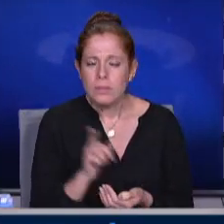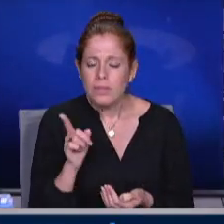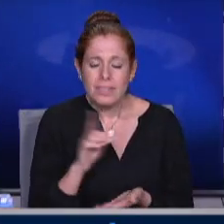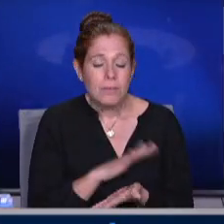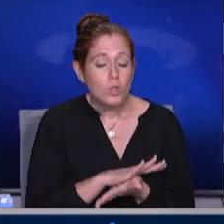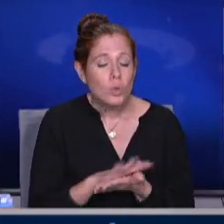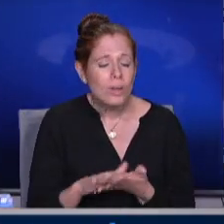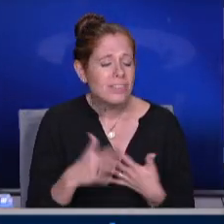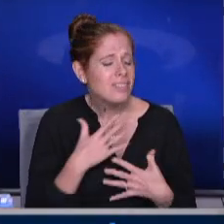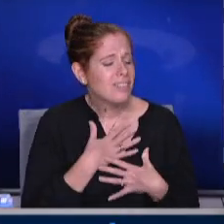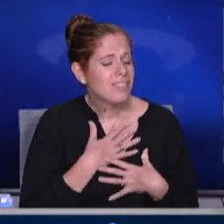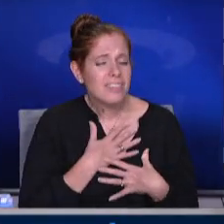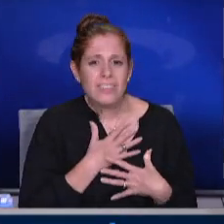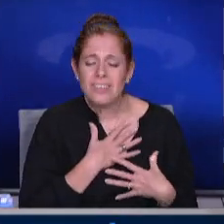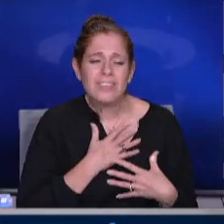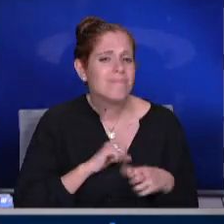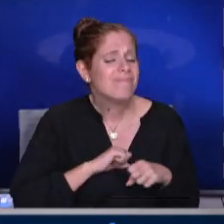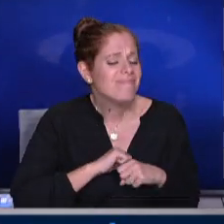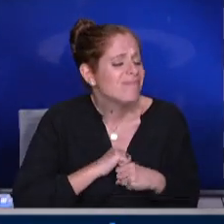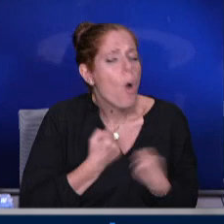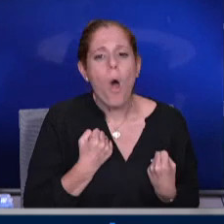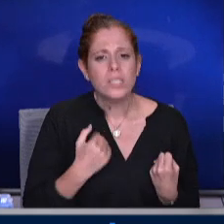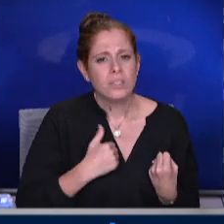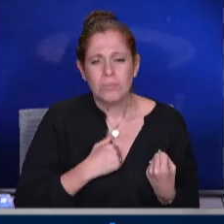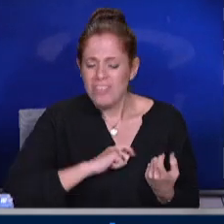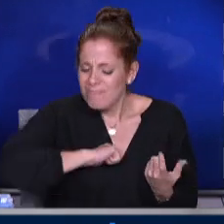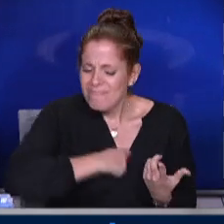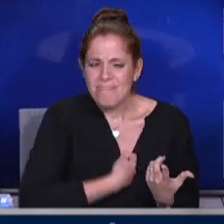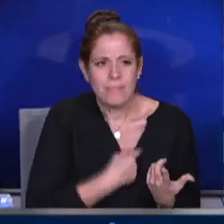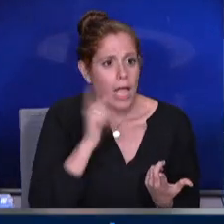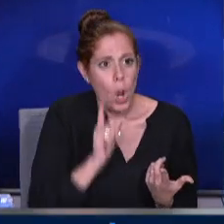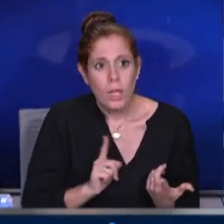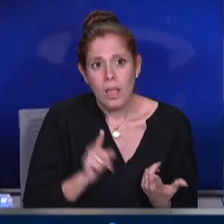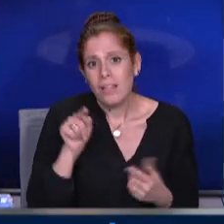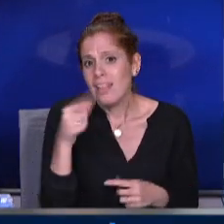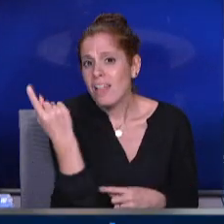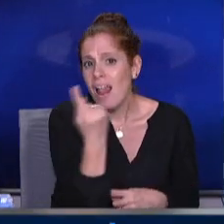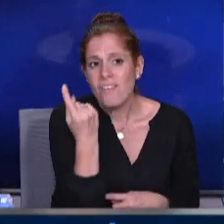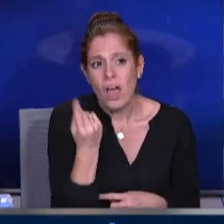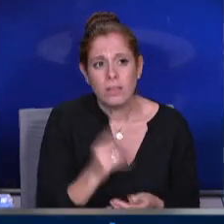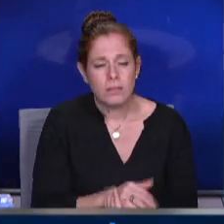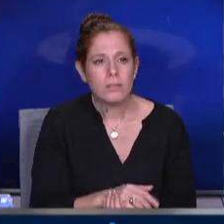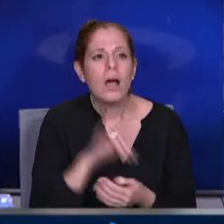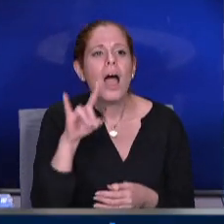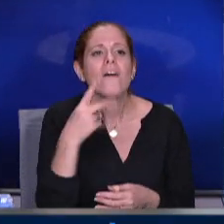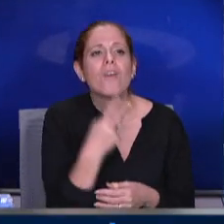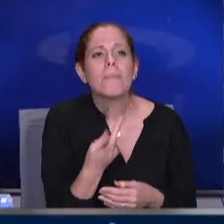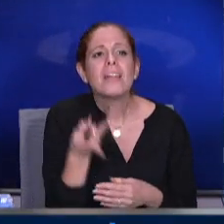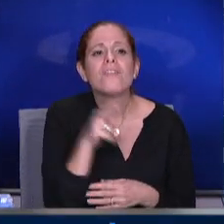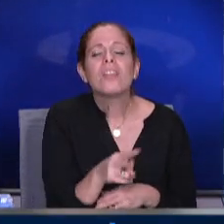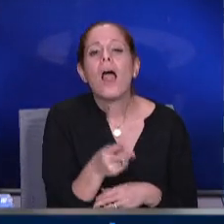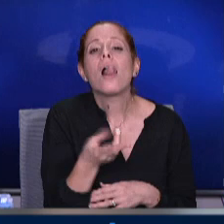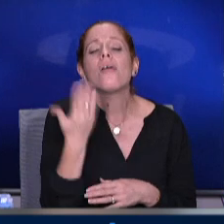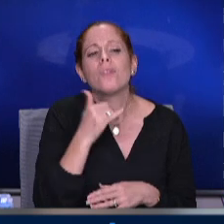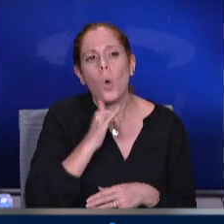זה פשוט אוכל אותי מבפנים. אני לא יודעת, היא הייתה לבד. חיה פריימן נפטרה לפני ראש השנה, אלא